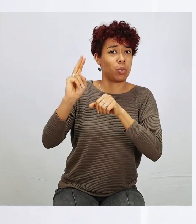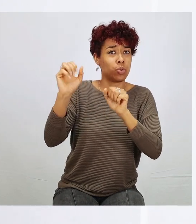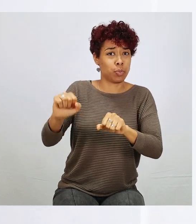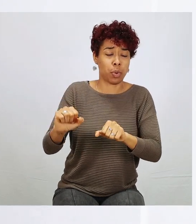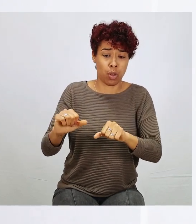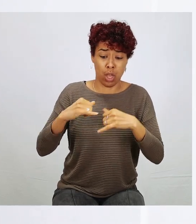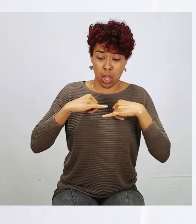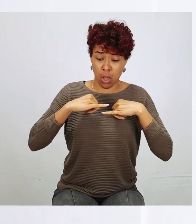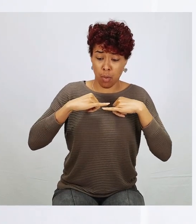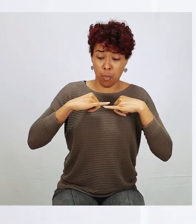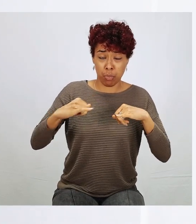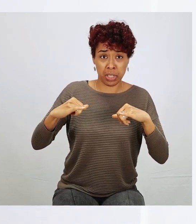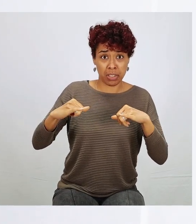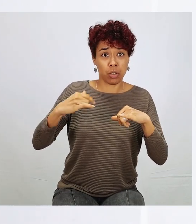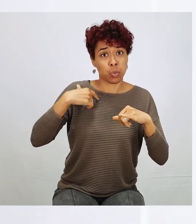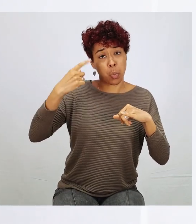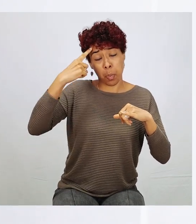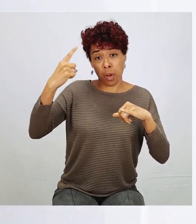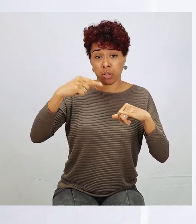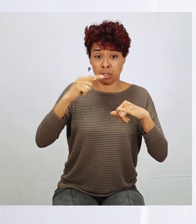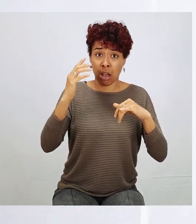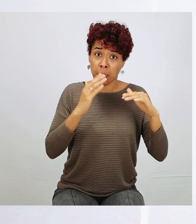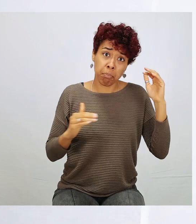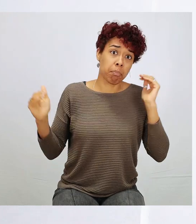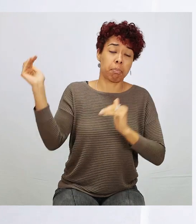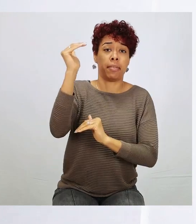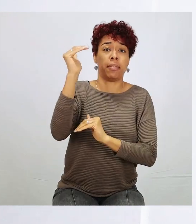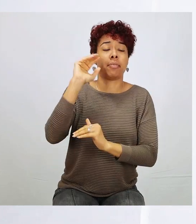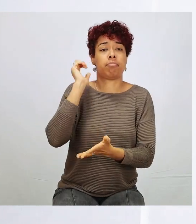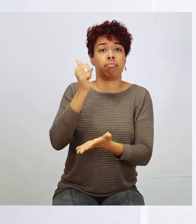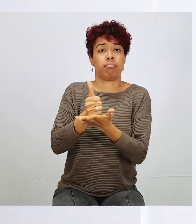puissance dépasse tout ce qu'on peut imaginer. Amen.